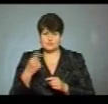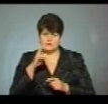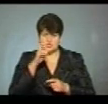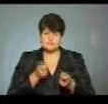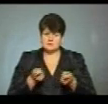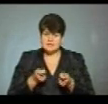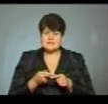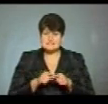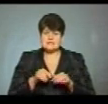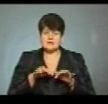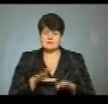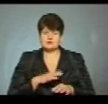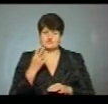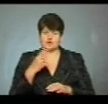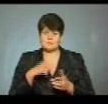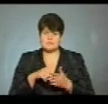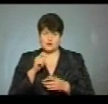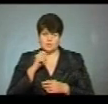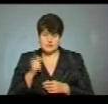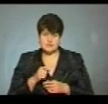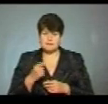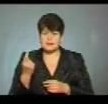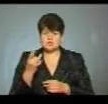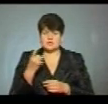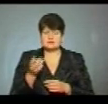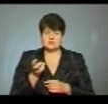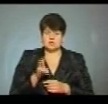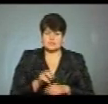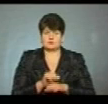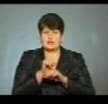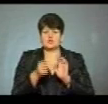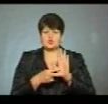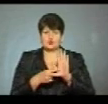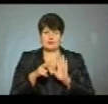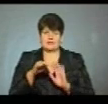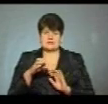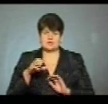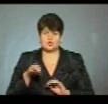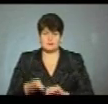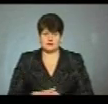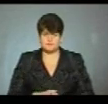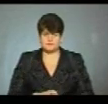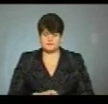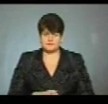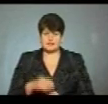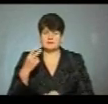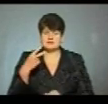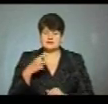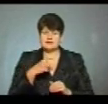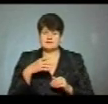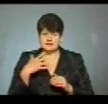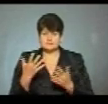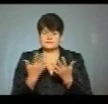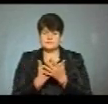ж акції провели в 4 містах України. Вперше студенти вийшли на протест 7 листопада. 20-хвилинну стрічку «Одне